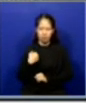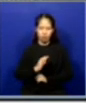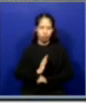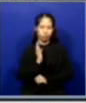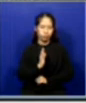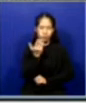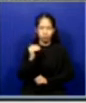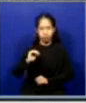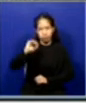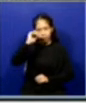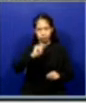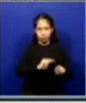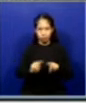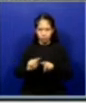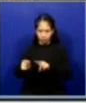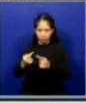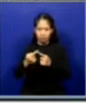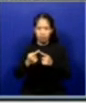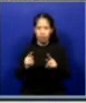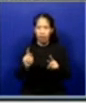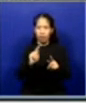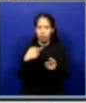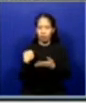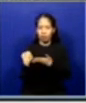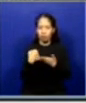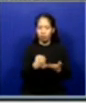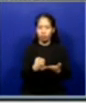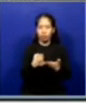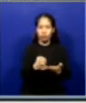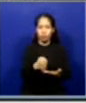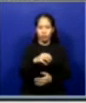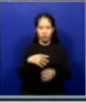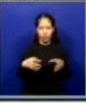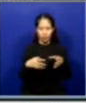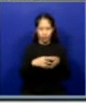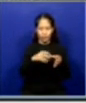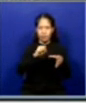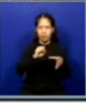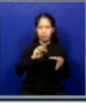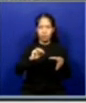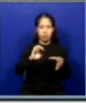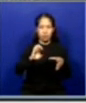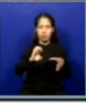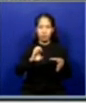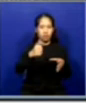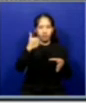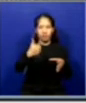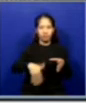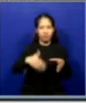ท่านก็ยังไม่สามารถที่จะช่วยเหลือ SME อะไรได้จริงๆเลย